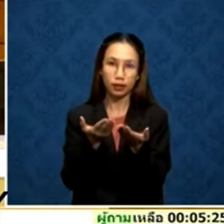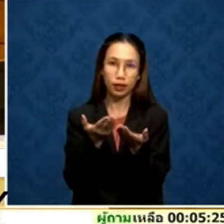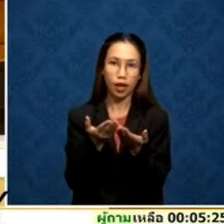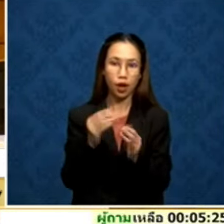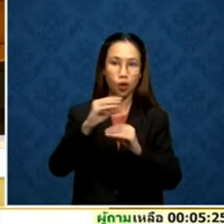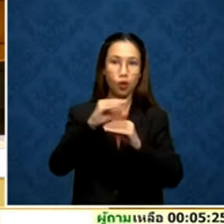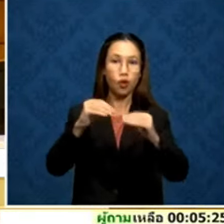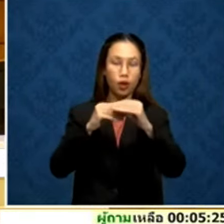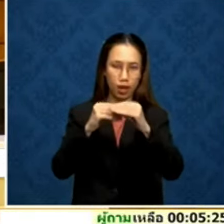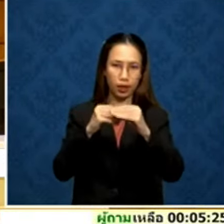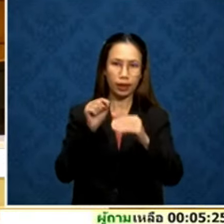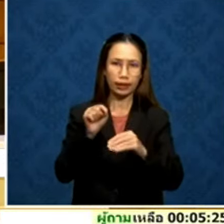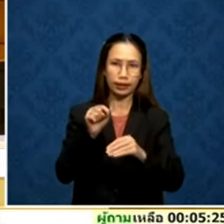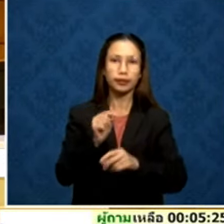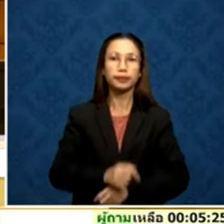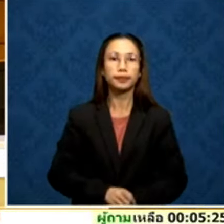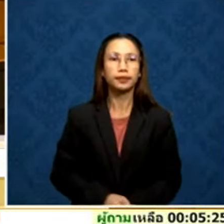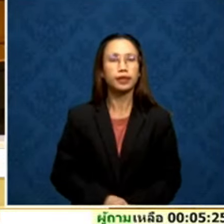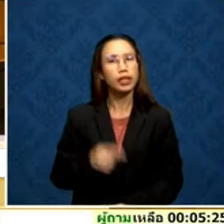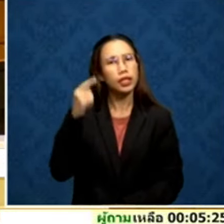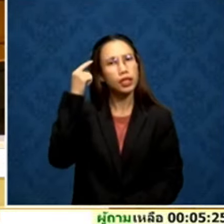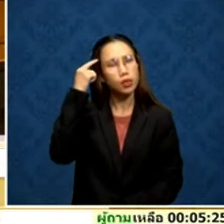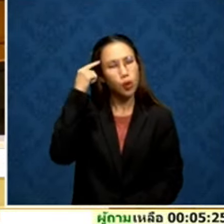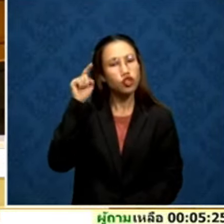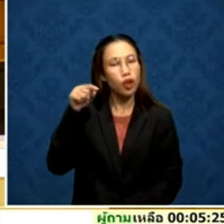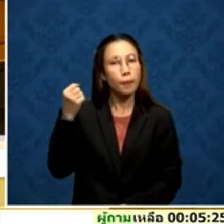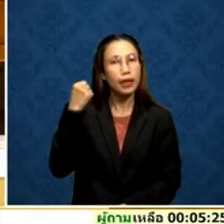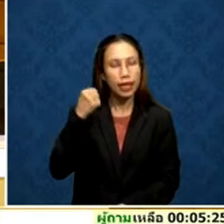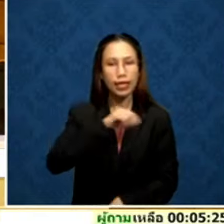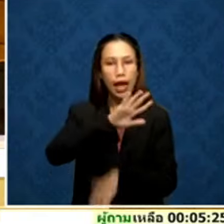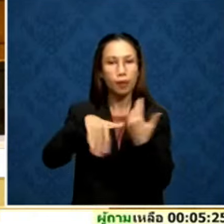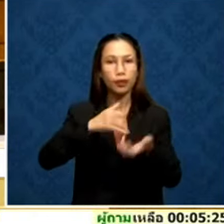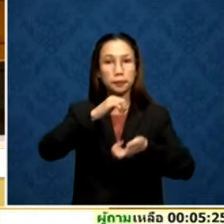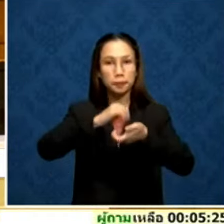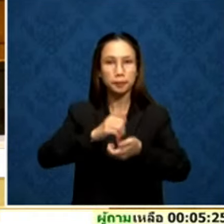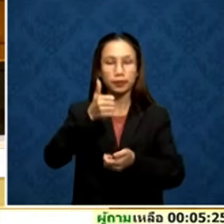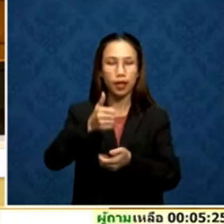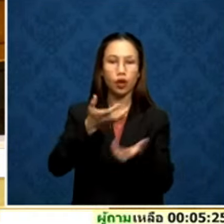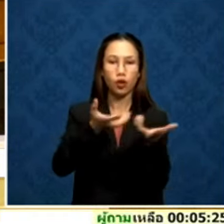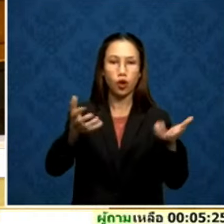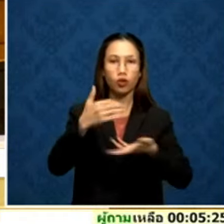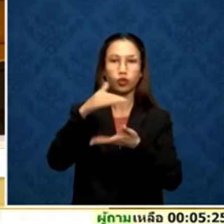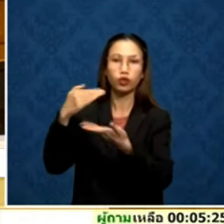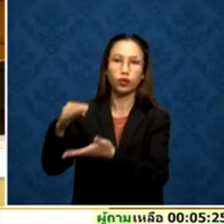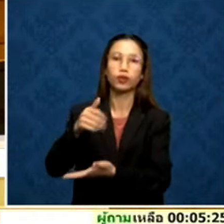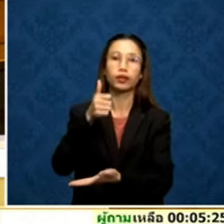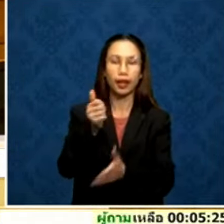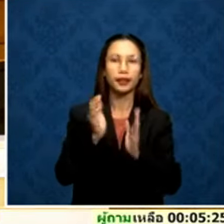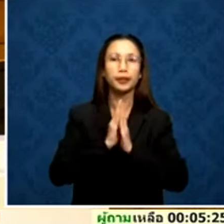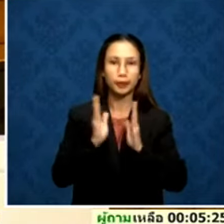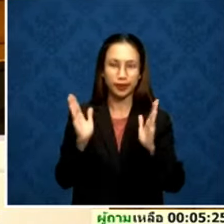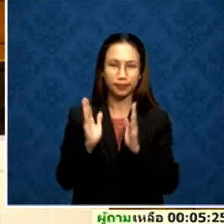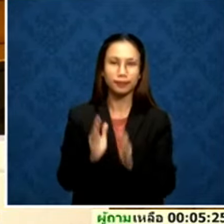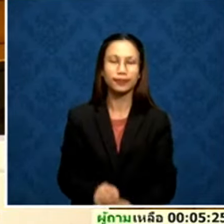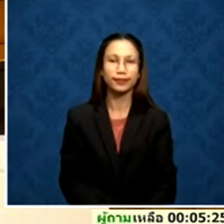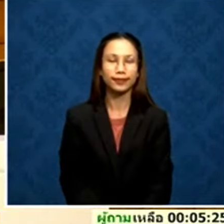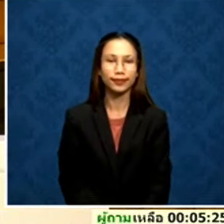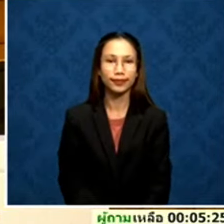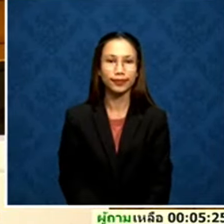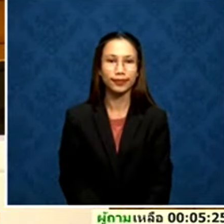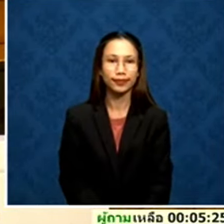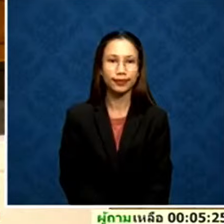การ Infrastructure อันนี้เนี่ยก็สามารถแน่ใจได้ว่าประเทศไทยเป็นมิตรกับทุกคนและสามารถส่งผ่านสินค้าไปได้ครับครับขอบคุณมากครับ ครับขอบคุณท่านน